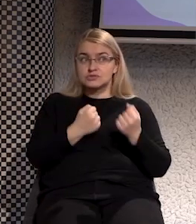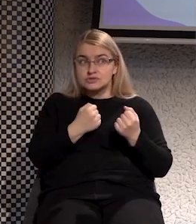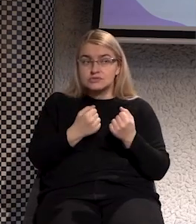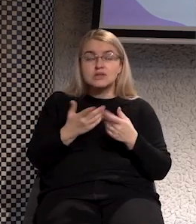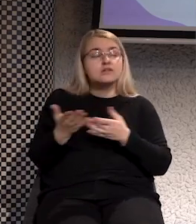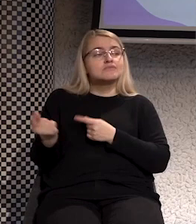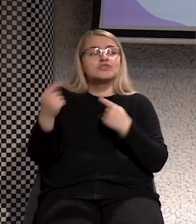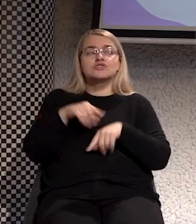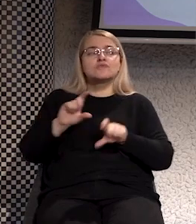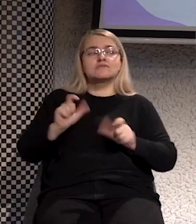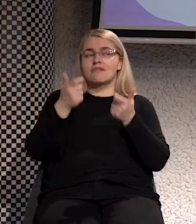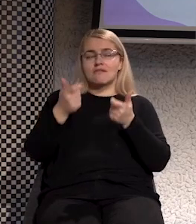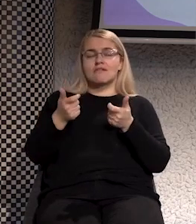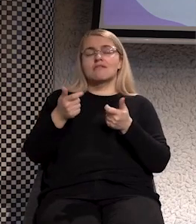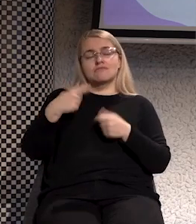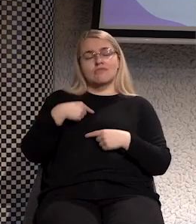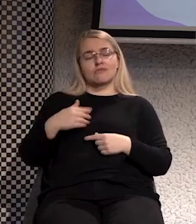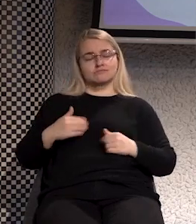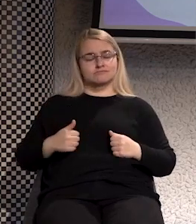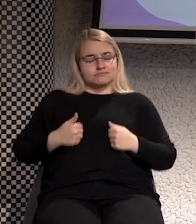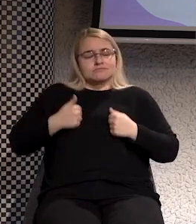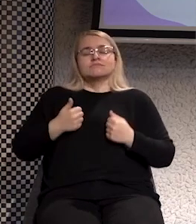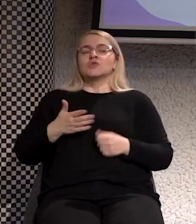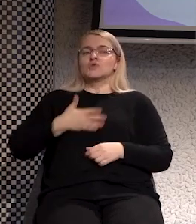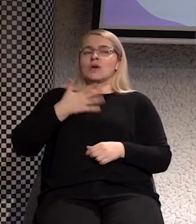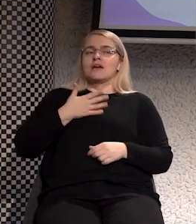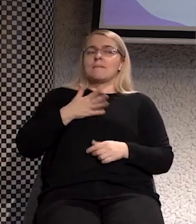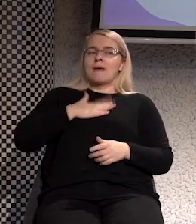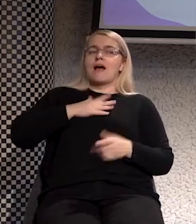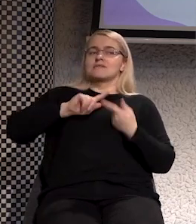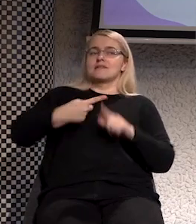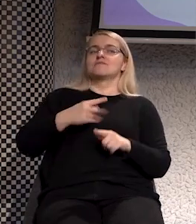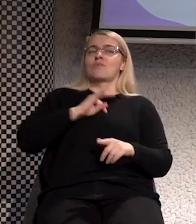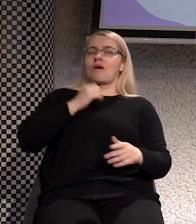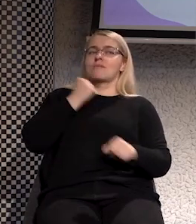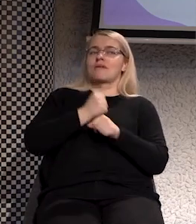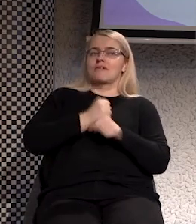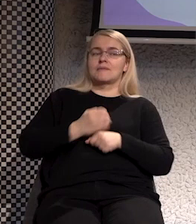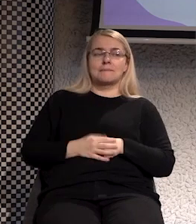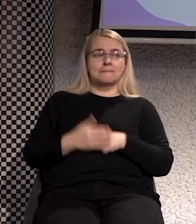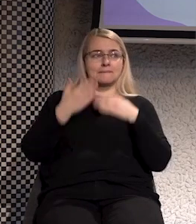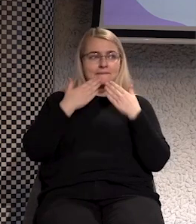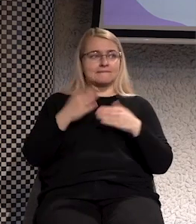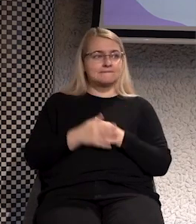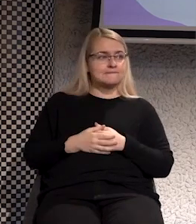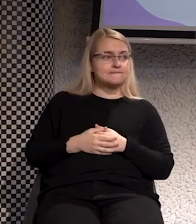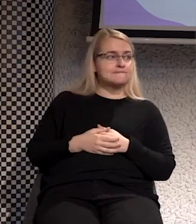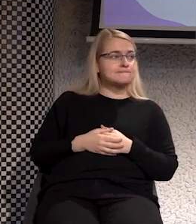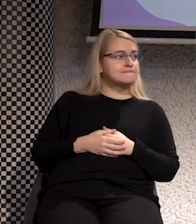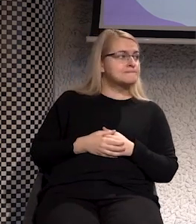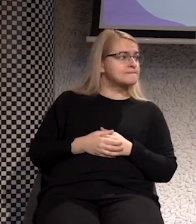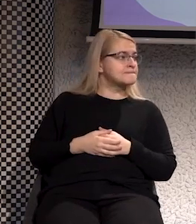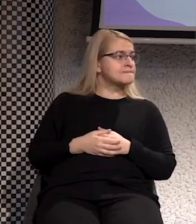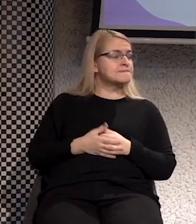feedback jest taki budujący, że daje poczucie sensu. Też dziękuję za ten głos. Dzięki bardzo, Natalia.